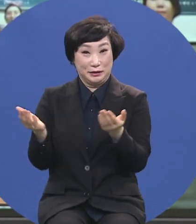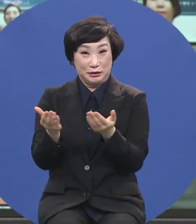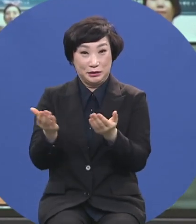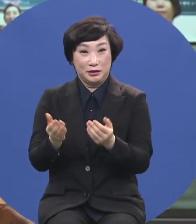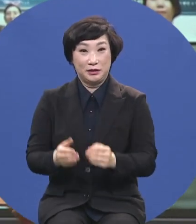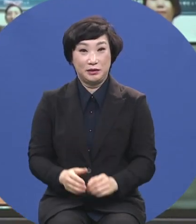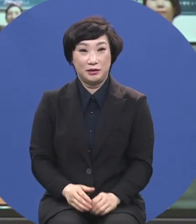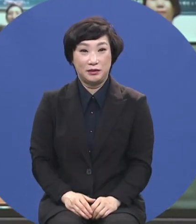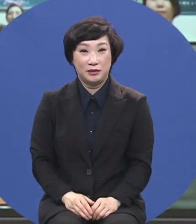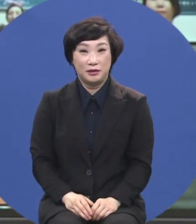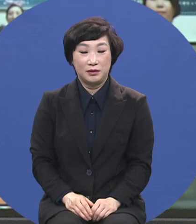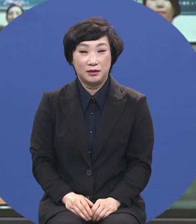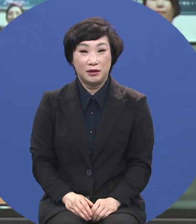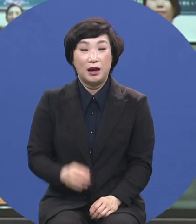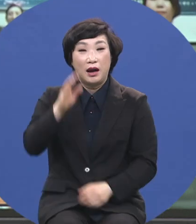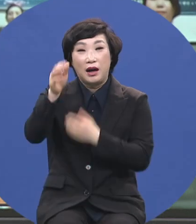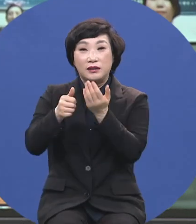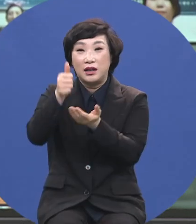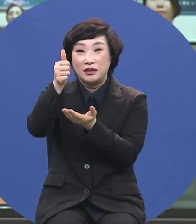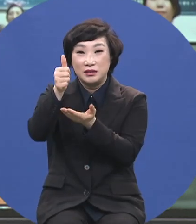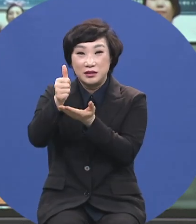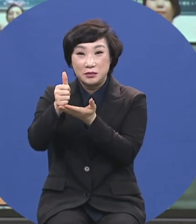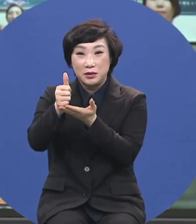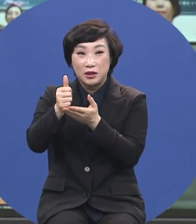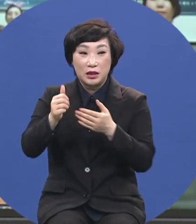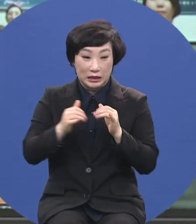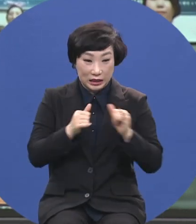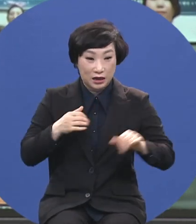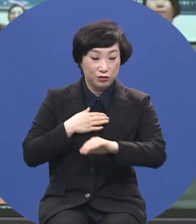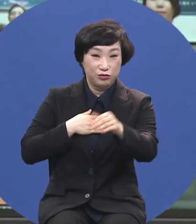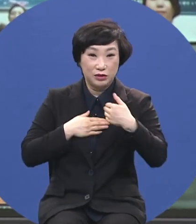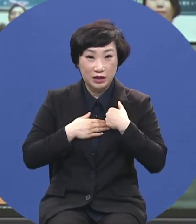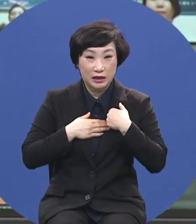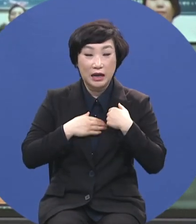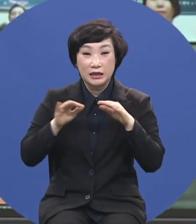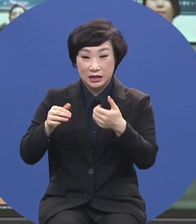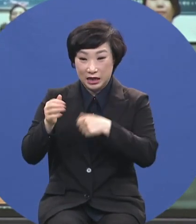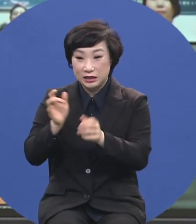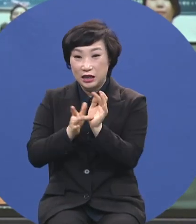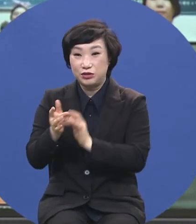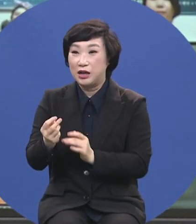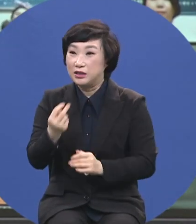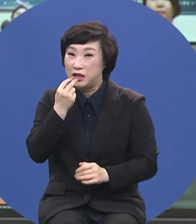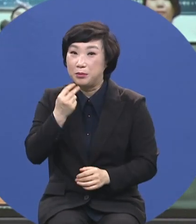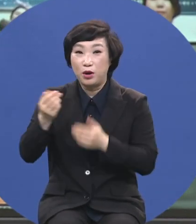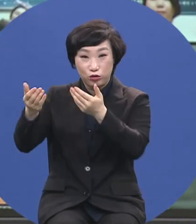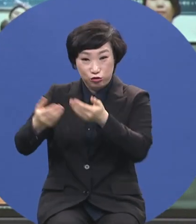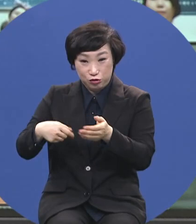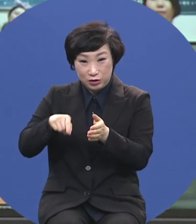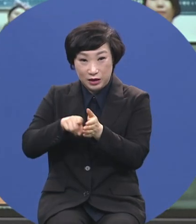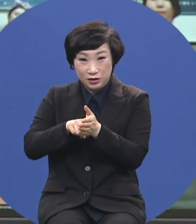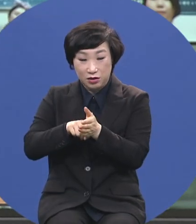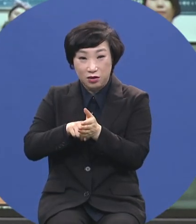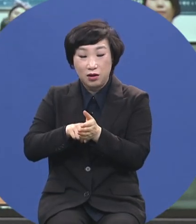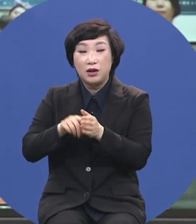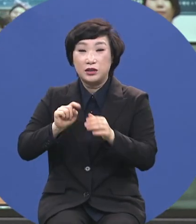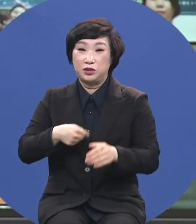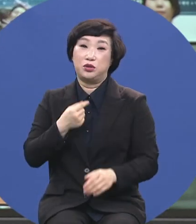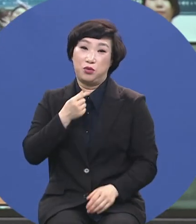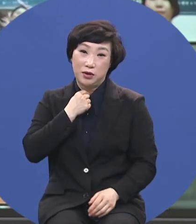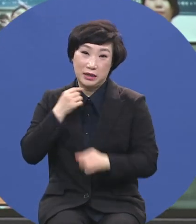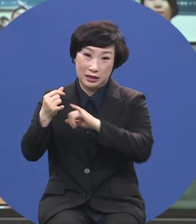사역입니다. 하나님은 우리 인간의 그 아들 예수의 생명을 주시려고